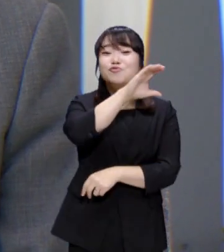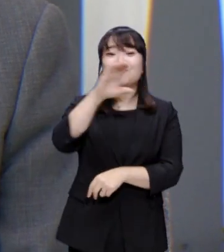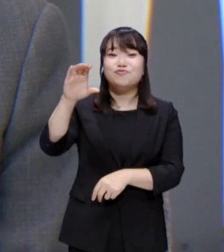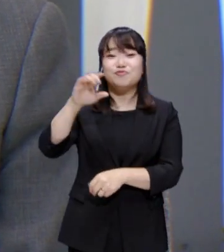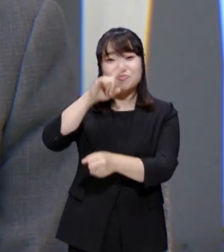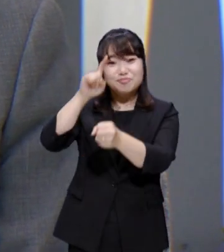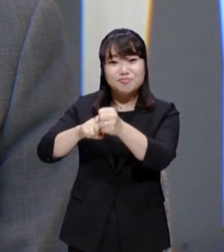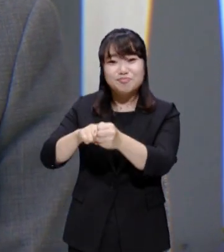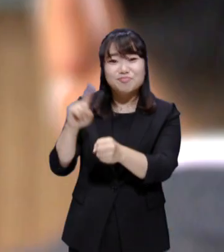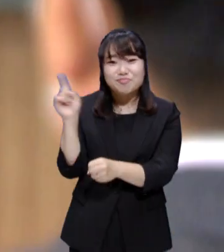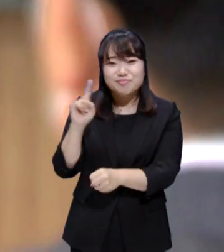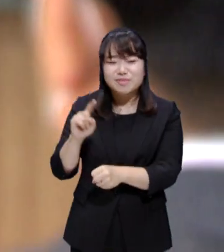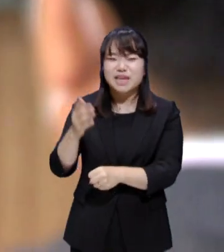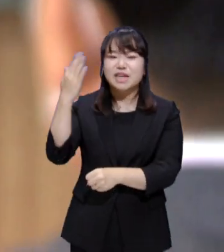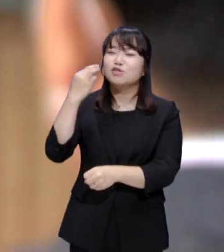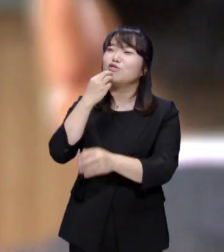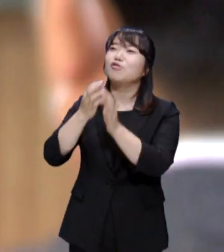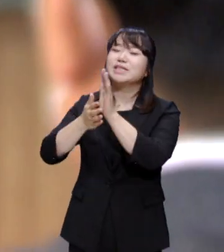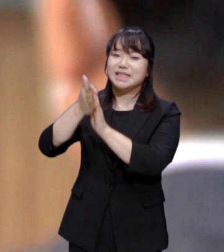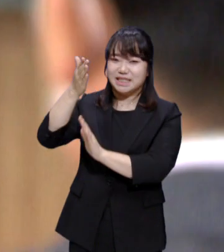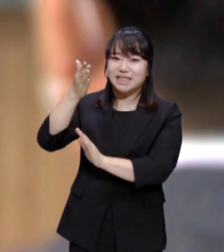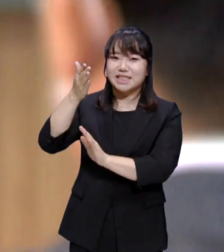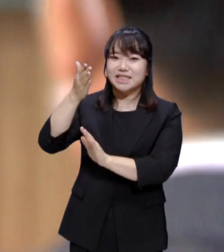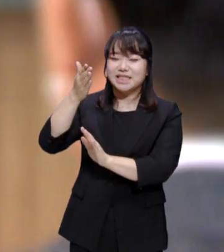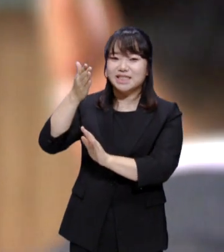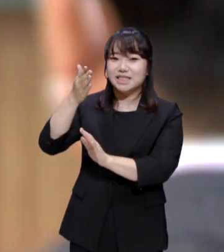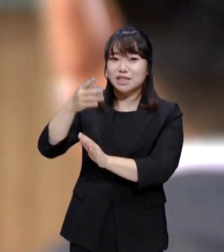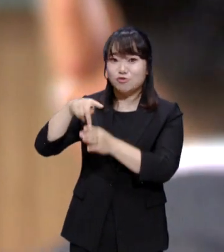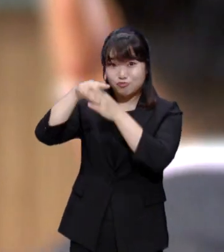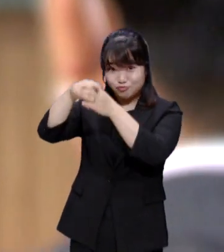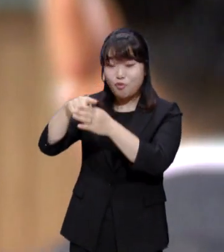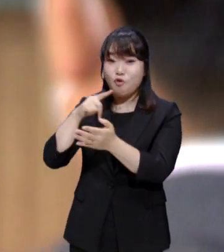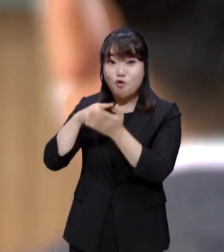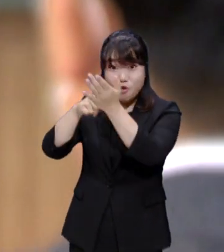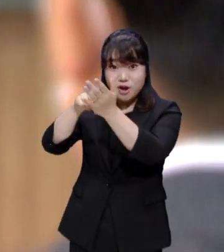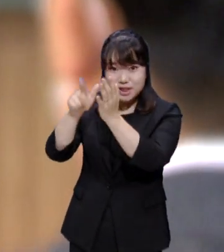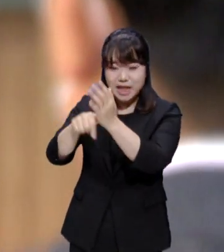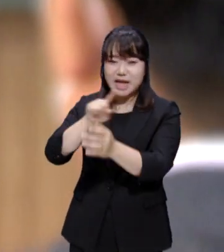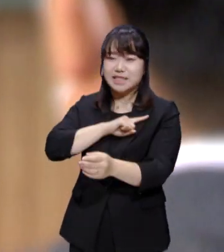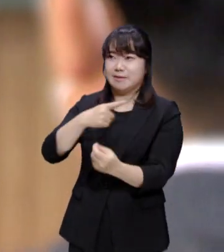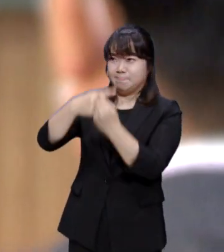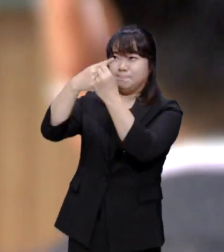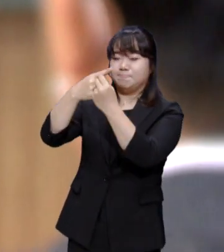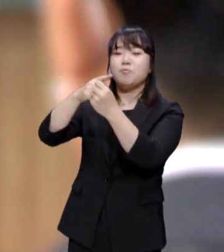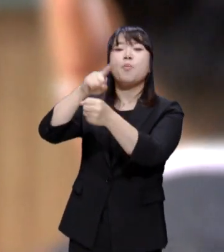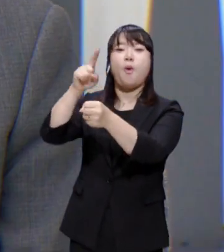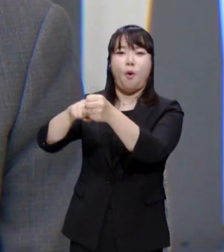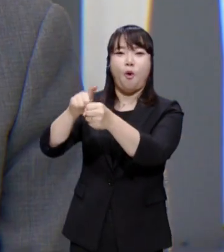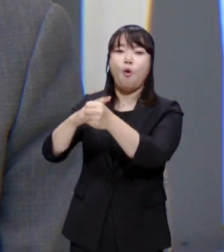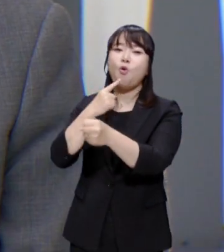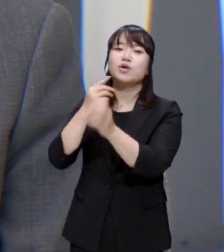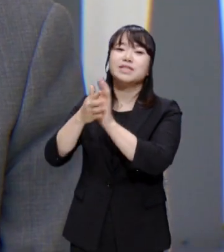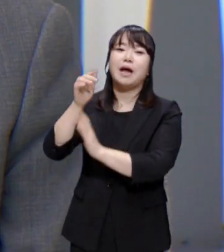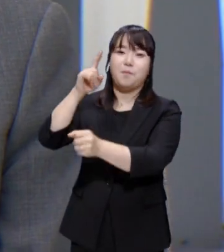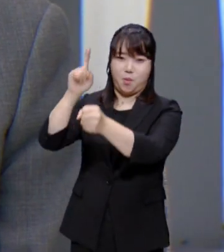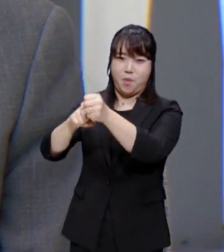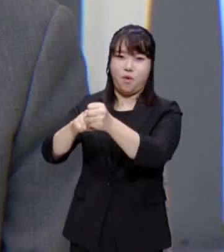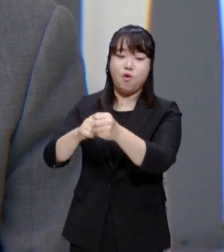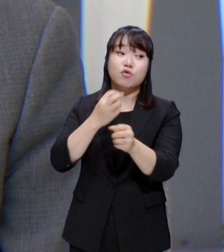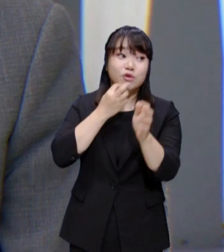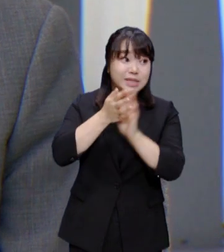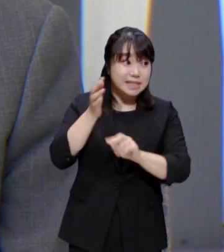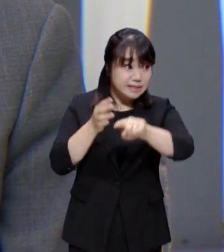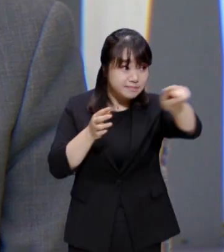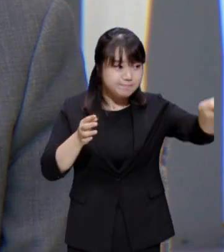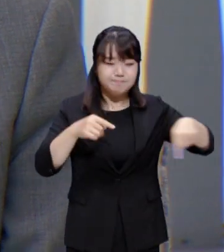때 1호 공약이기도 하고 가장 정책 슬로건입니다. 우리 서울시의